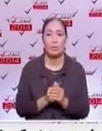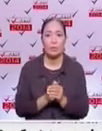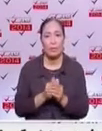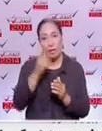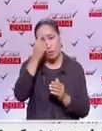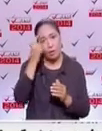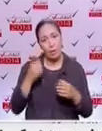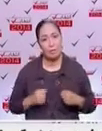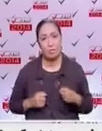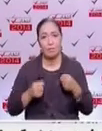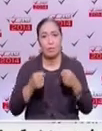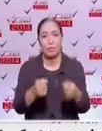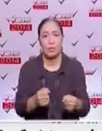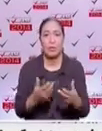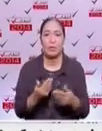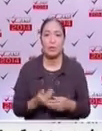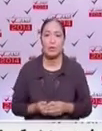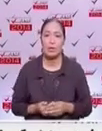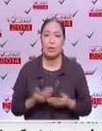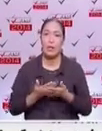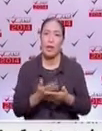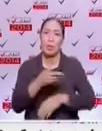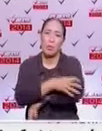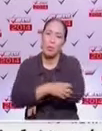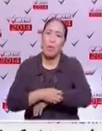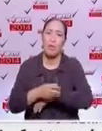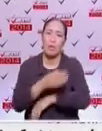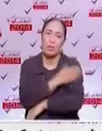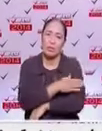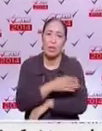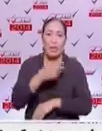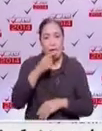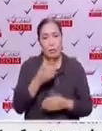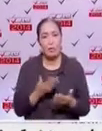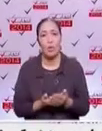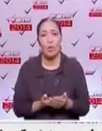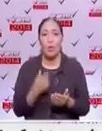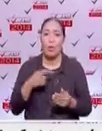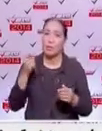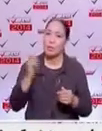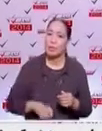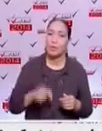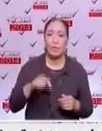إلى الاهتمام بالفئات المحرومة، وسنبدأ باقتراح تدريس لغة الإشارة